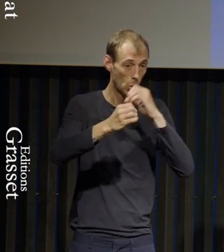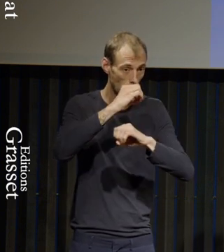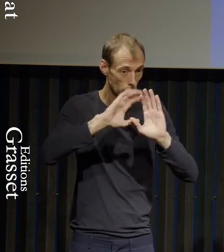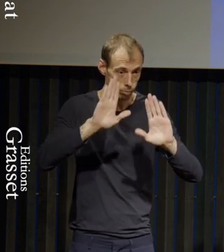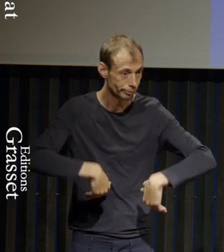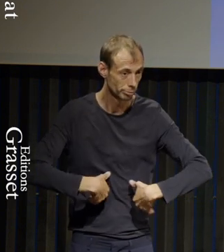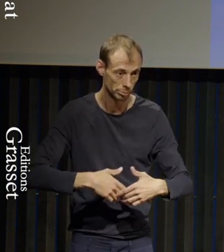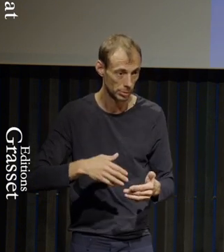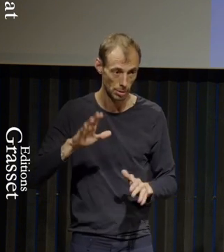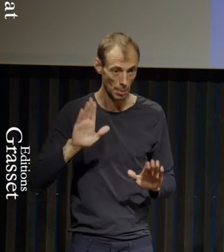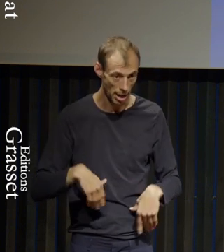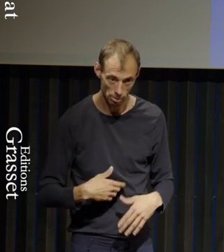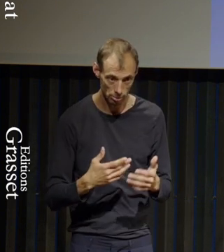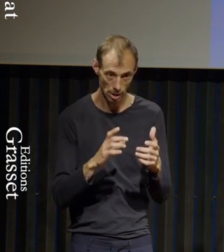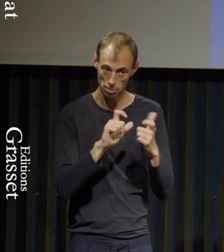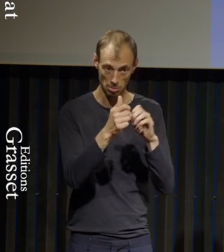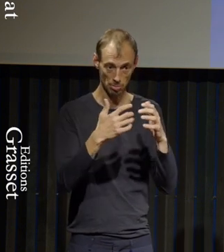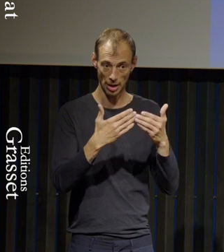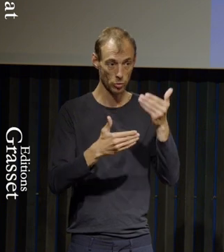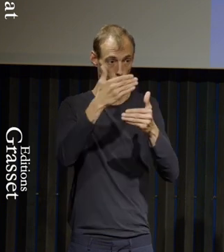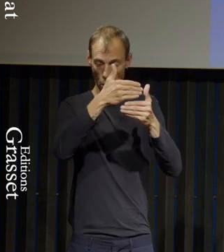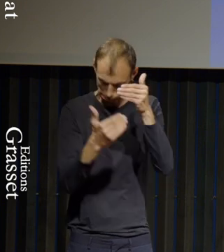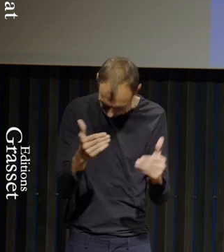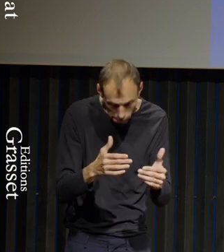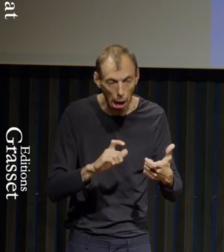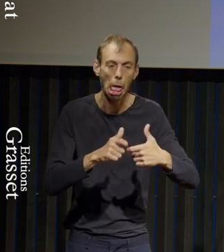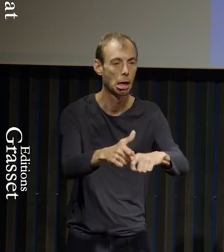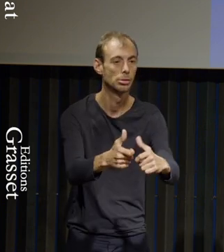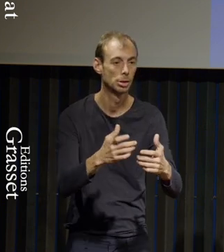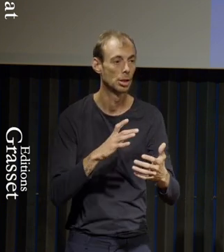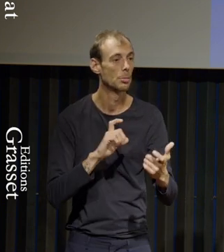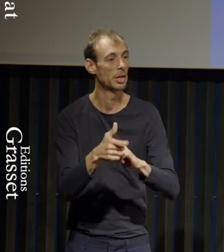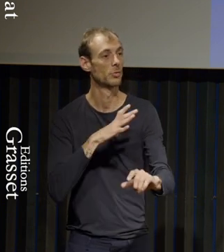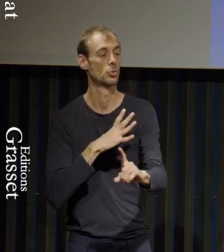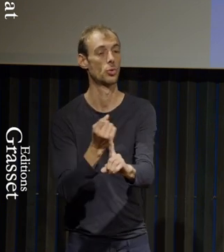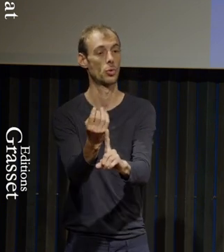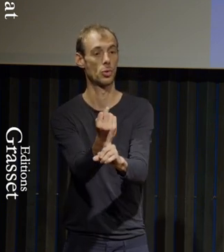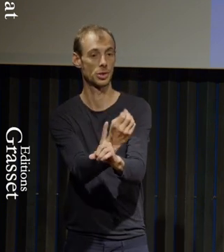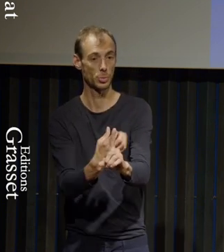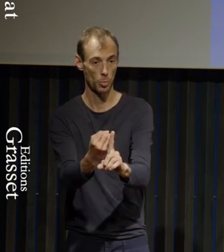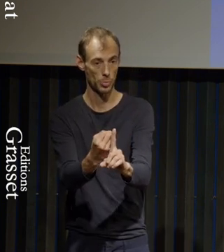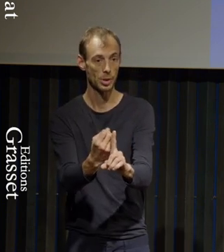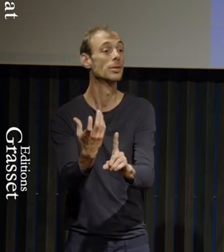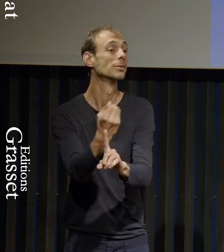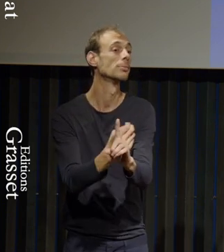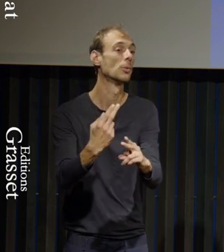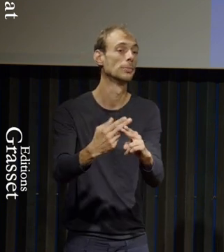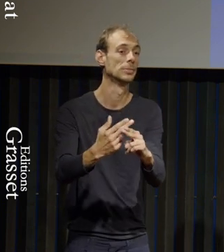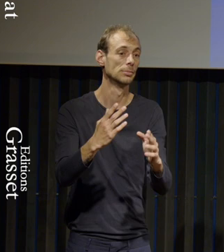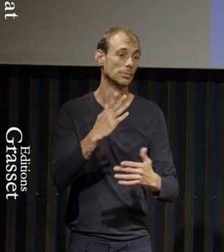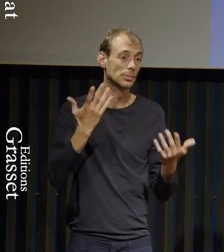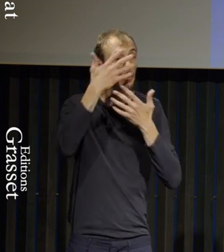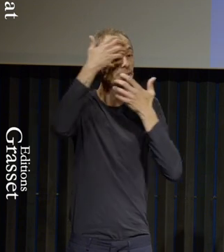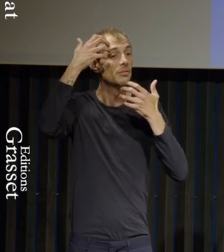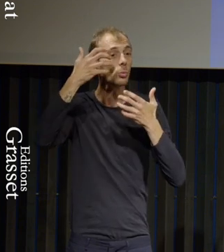qui fait naître un symptôme qui est celui qui donne son nom à la schizophrénie, la division. On appelle ça la dissociation,